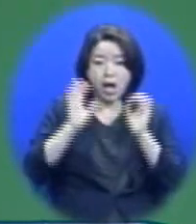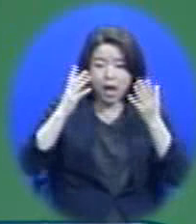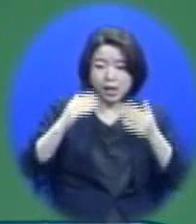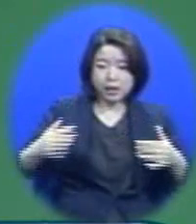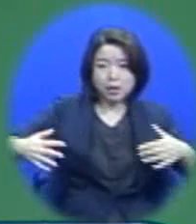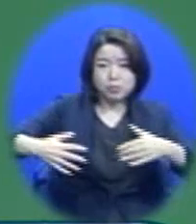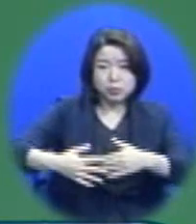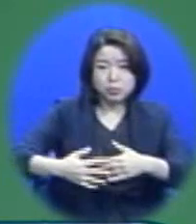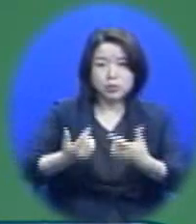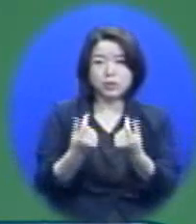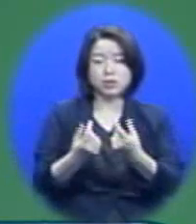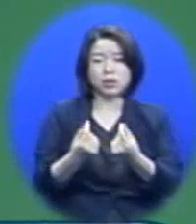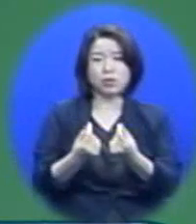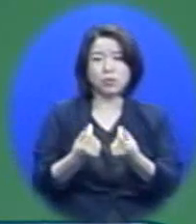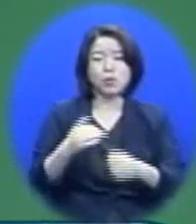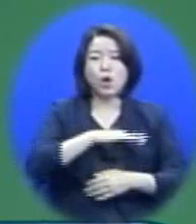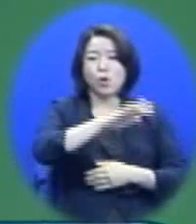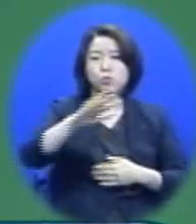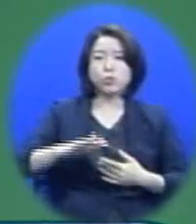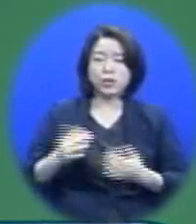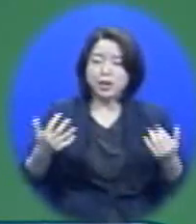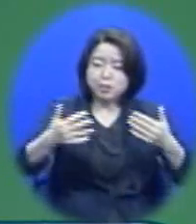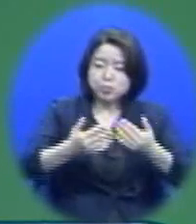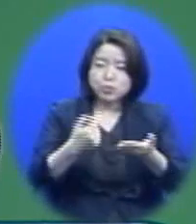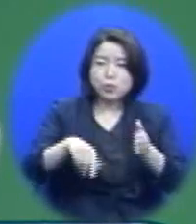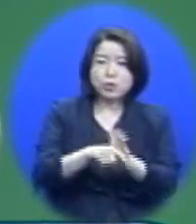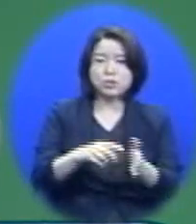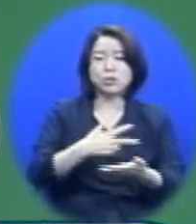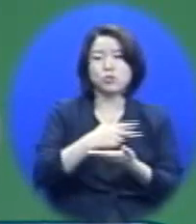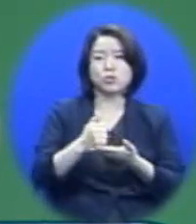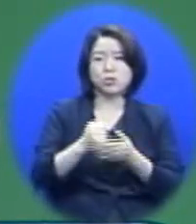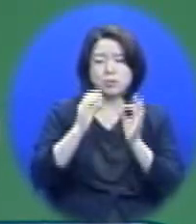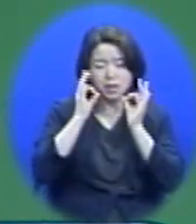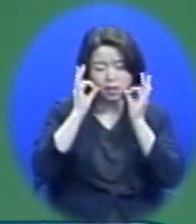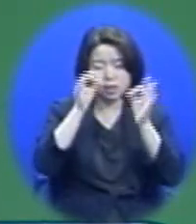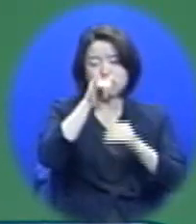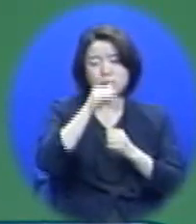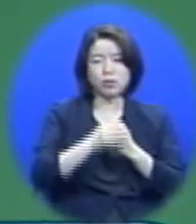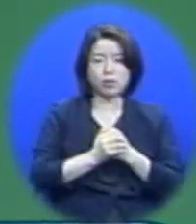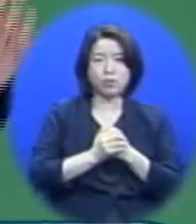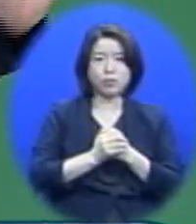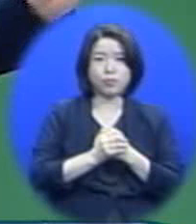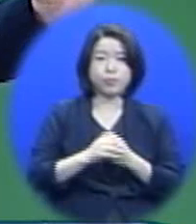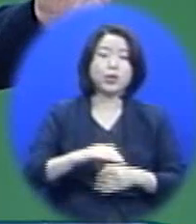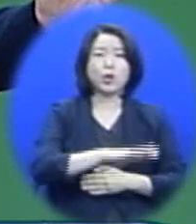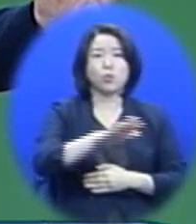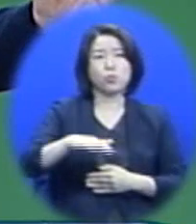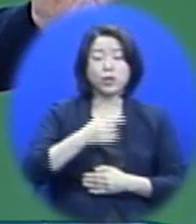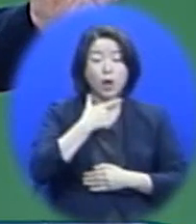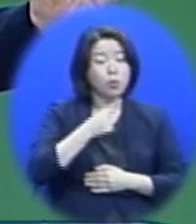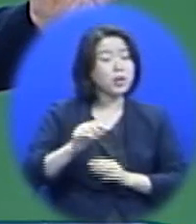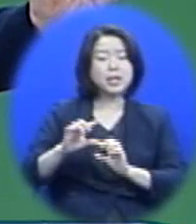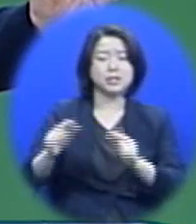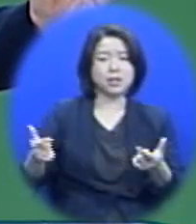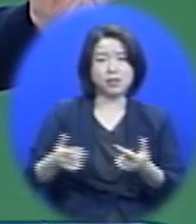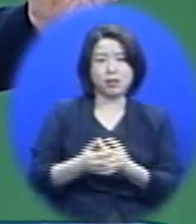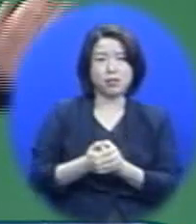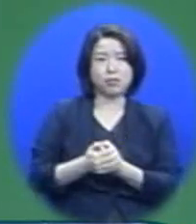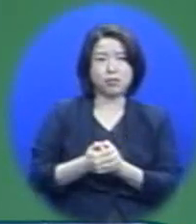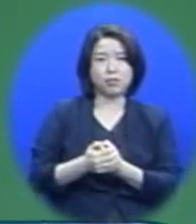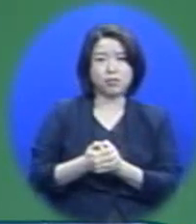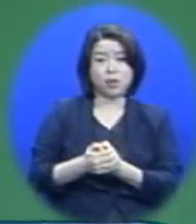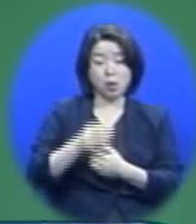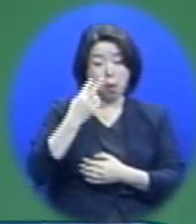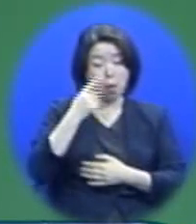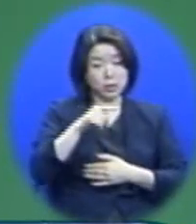그렇게 품으려고 얼마나 우리 주님이 애를 쓰셨는지 우리가 원하지 않았어요.